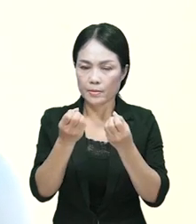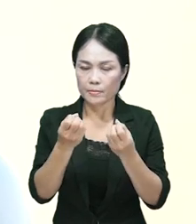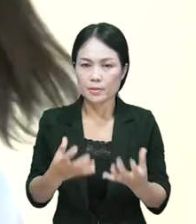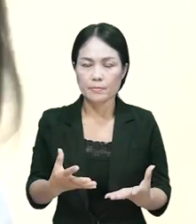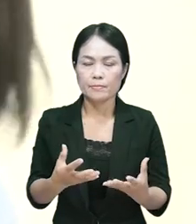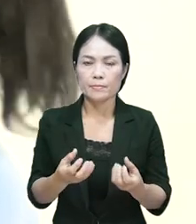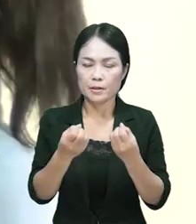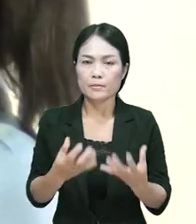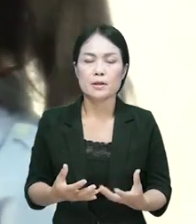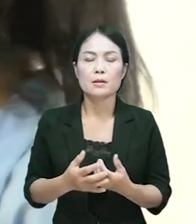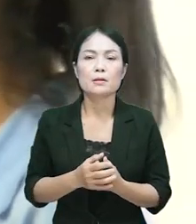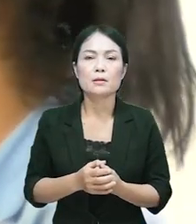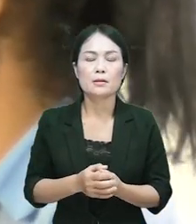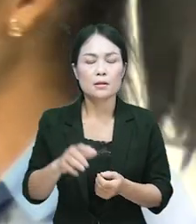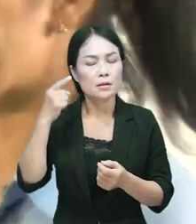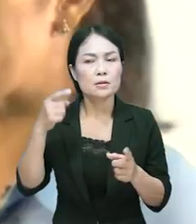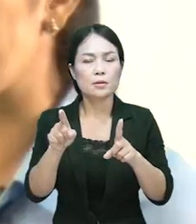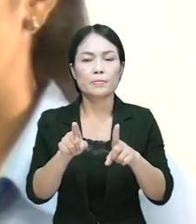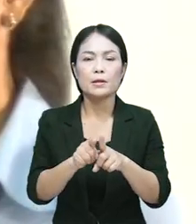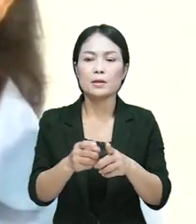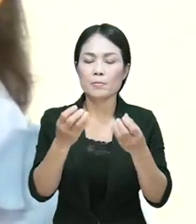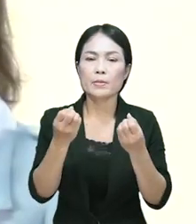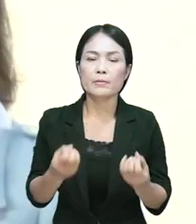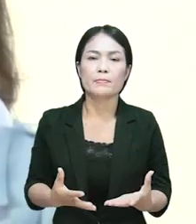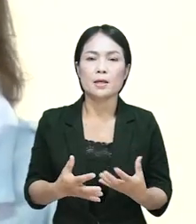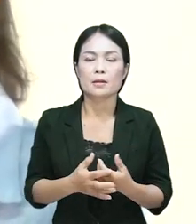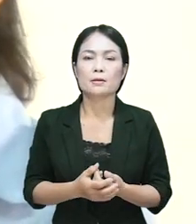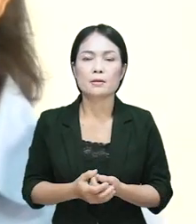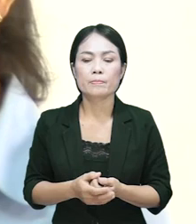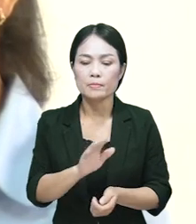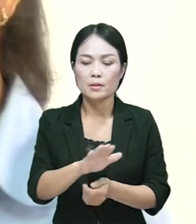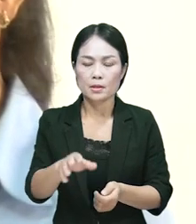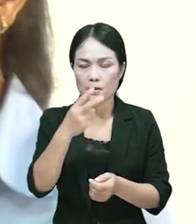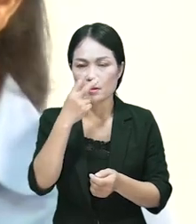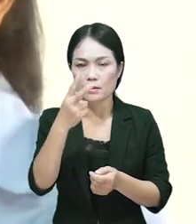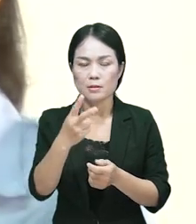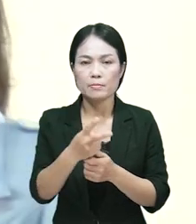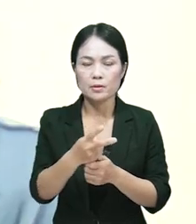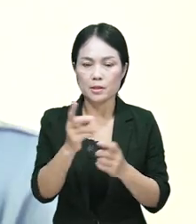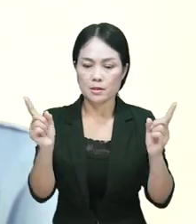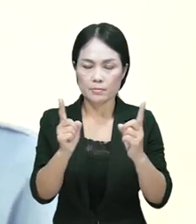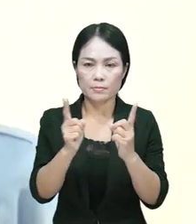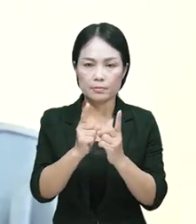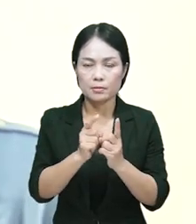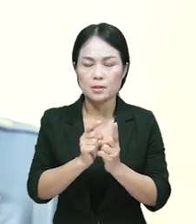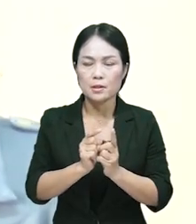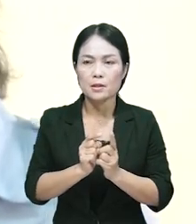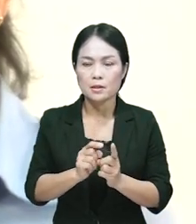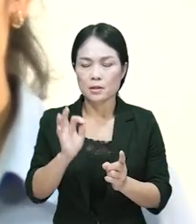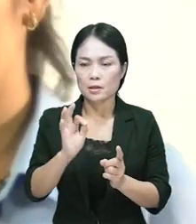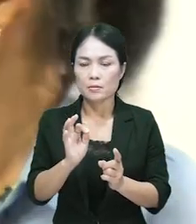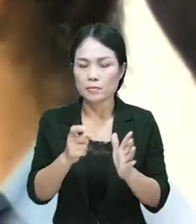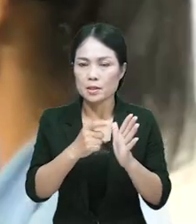វាសូដោយនឹងពាក្យវាមានប្រមាណកូនកូនធ្លាប់ឃើញឬក៏ធ្លាប់ជួបប្រទះថាវាកូនសរសេរបែប